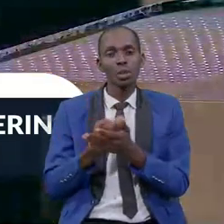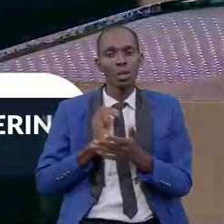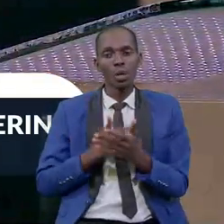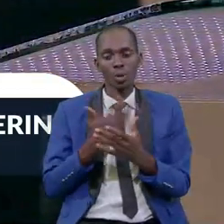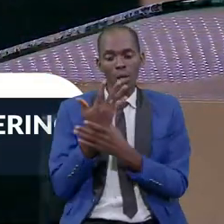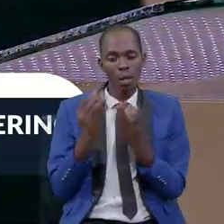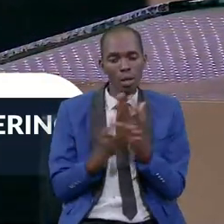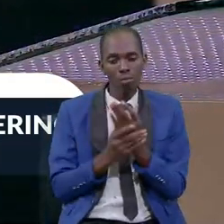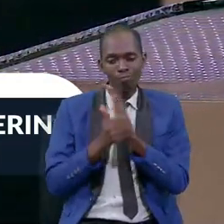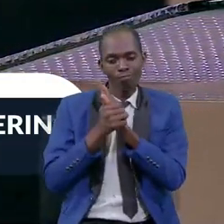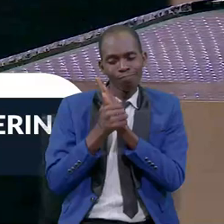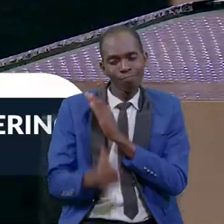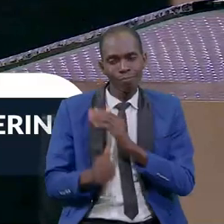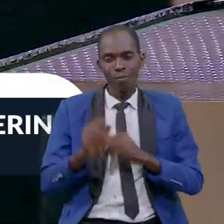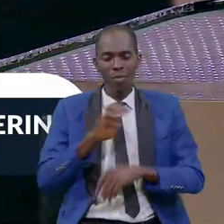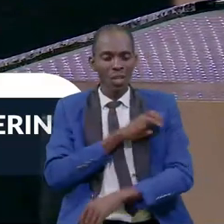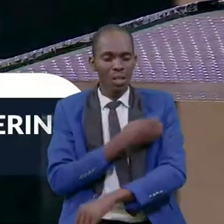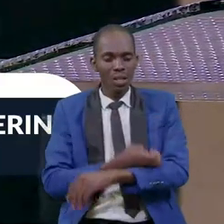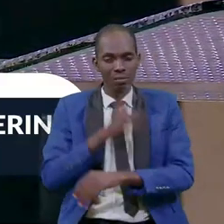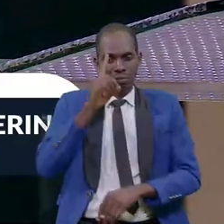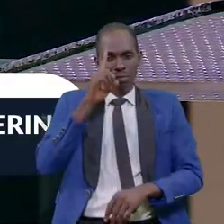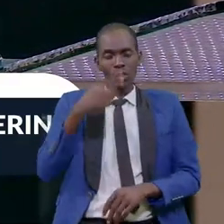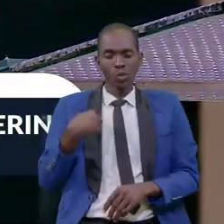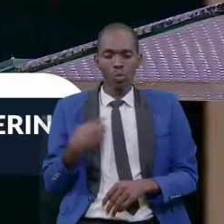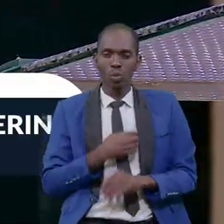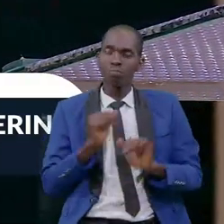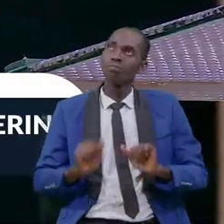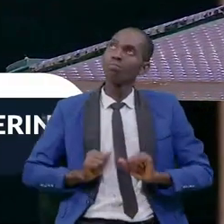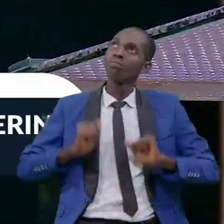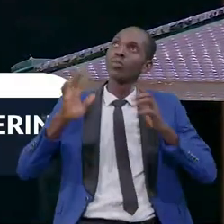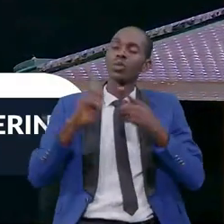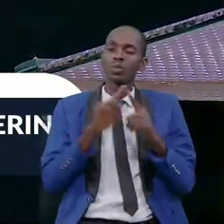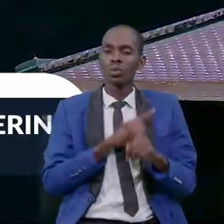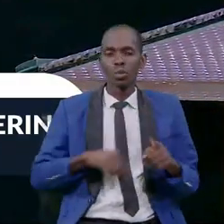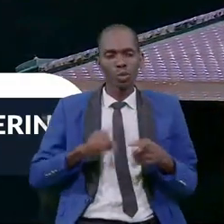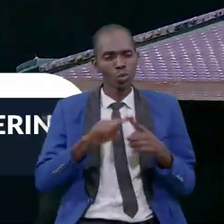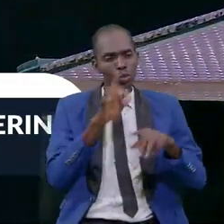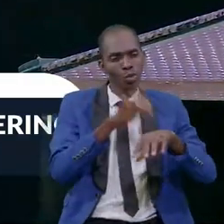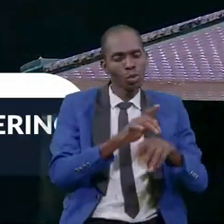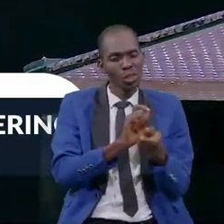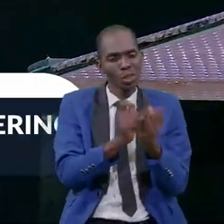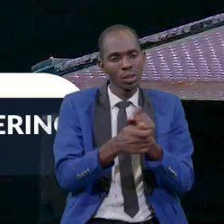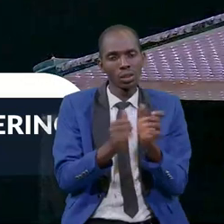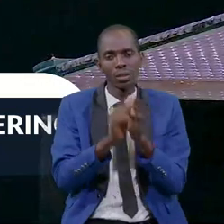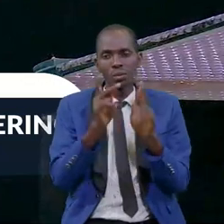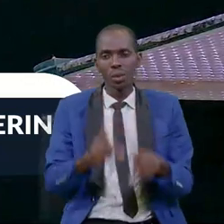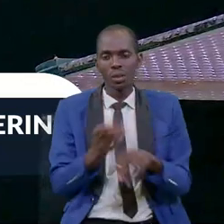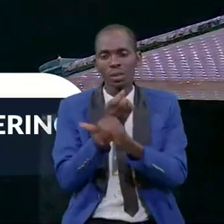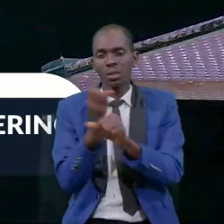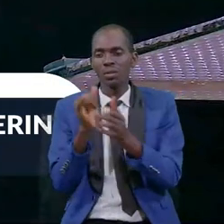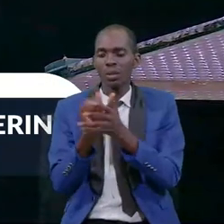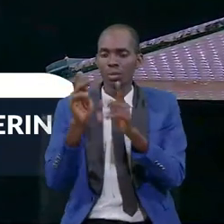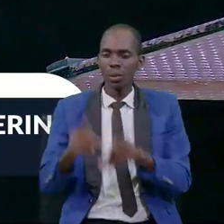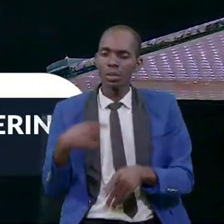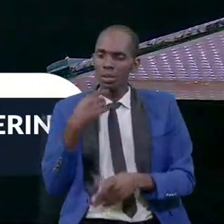ce que nous avons, nous consacrons tout au Seigneur afin de pouvoir toucher cette vie, transformer l'autre vie, amener